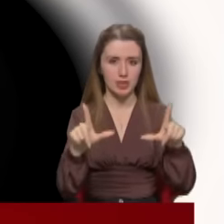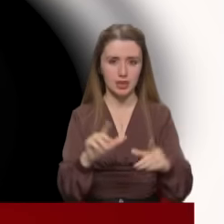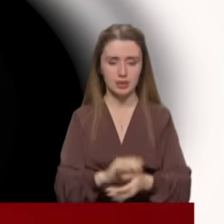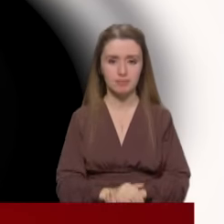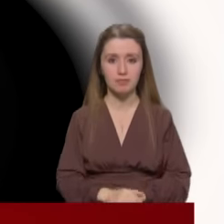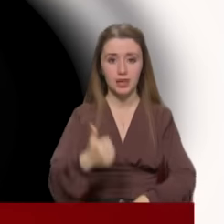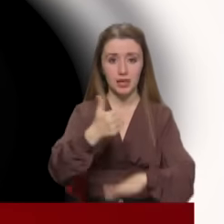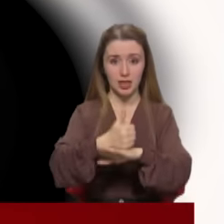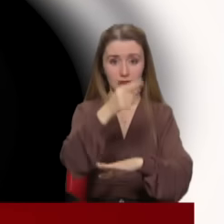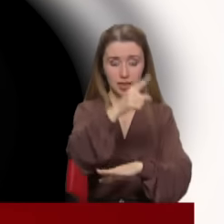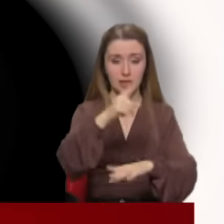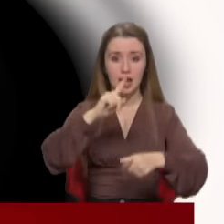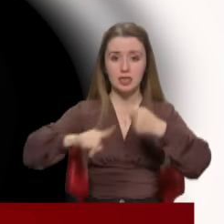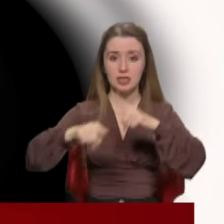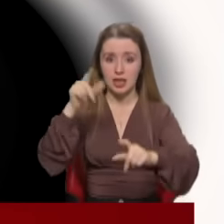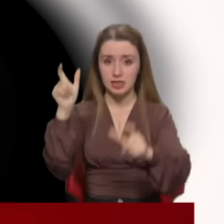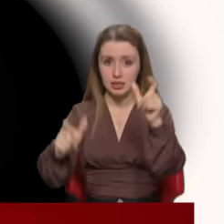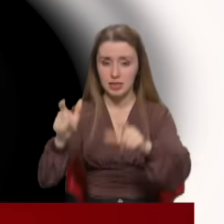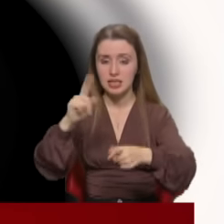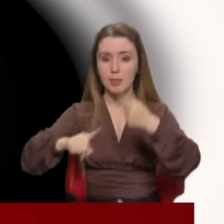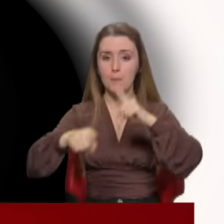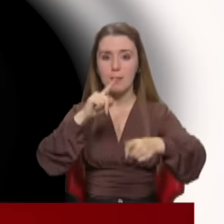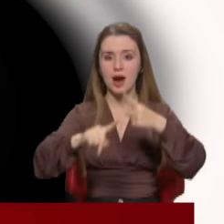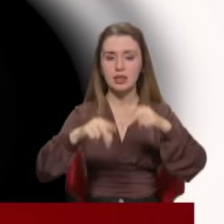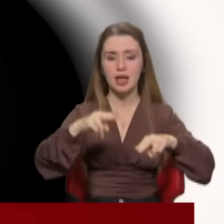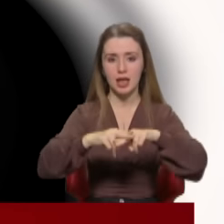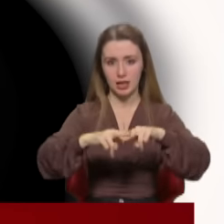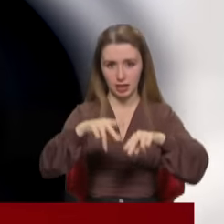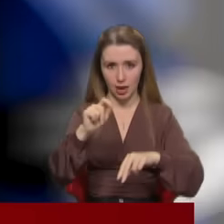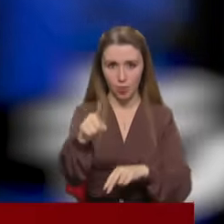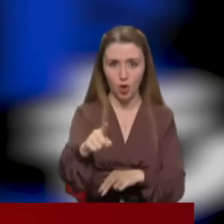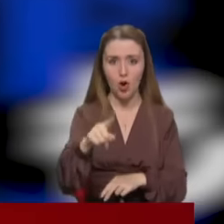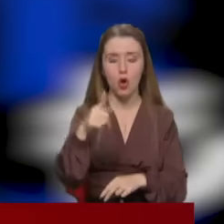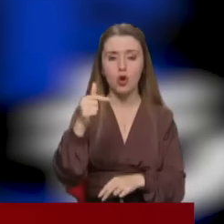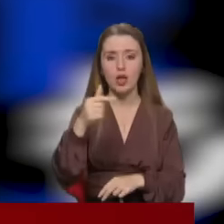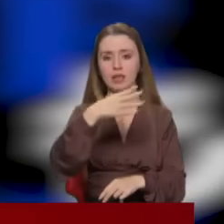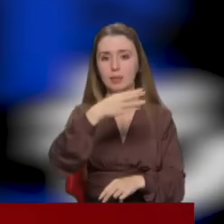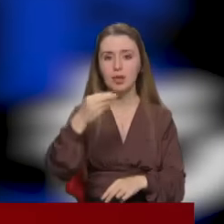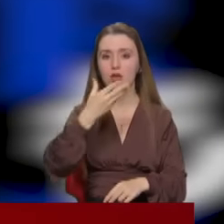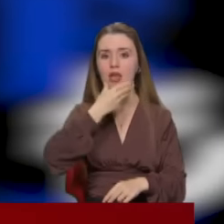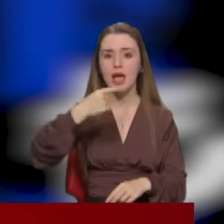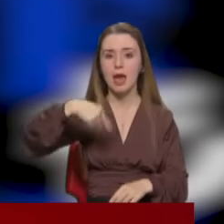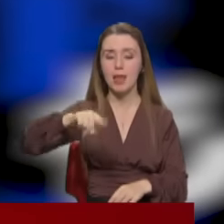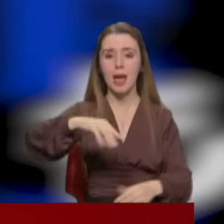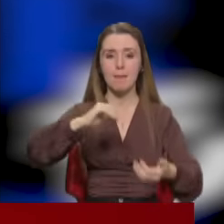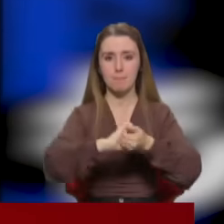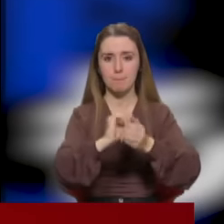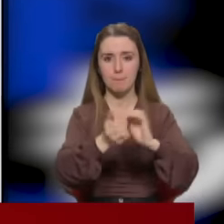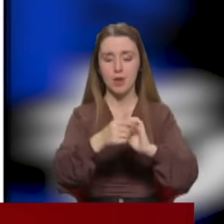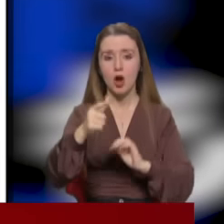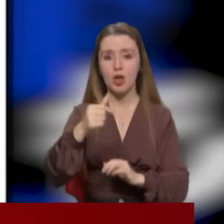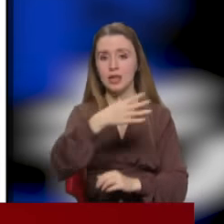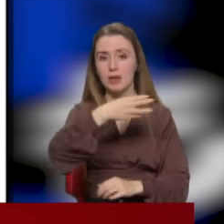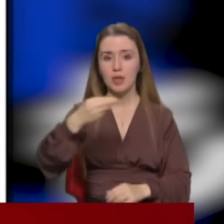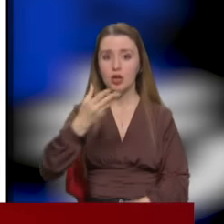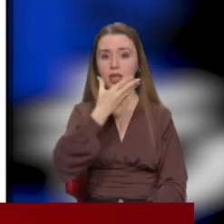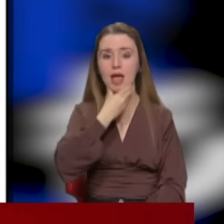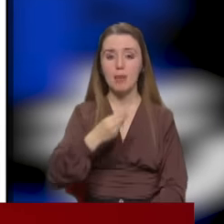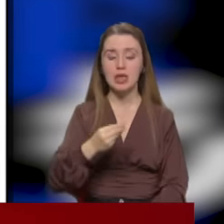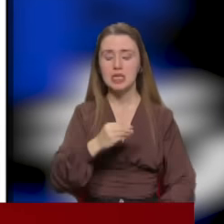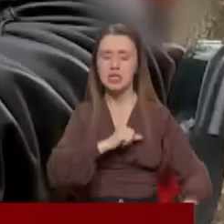duyurabiliriz. İktidardaki siyasileri ve siyasi partileri etiketliyor. 16 milyon emekli tek yürek, 16 milyon emekli